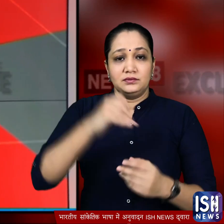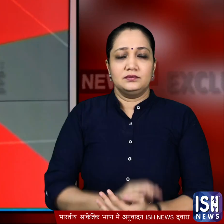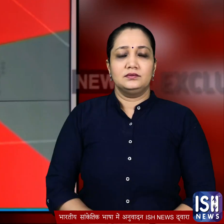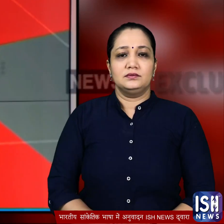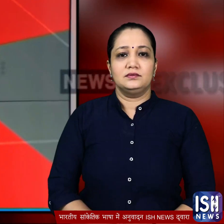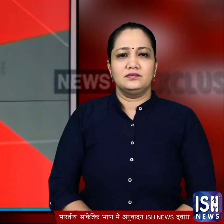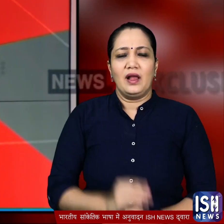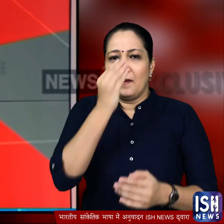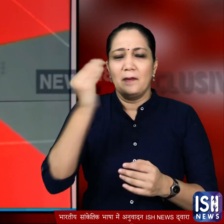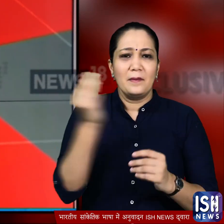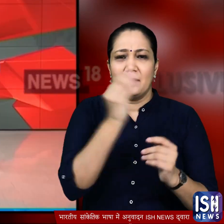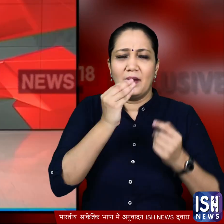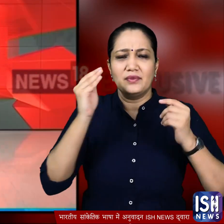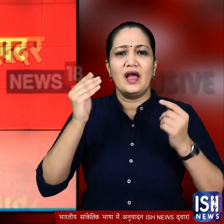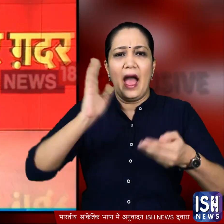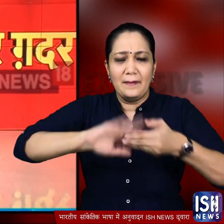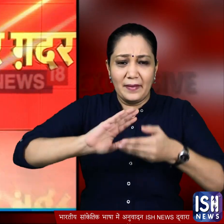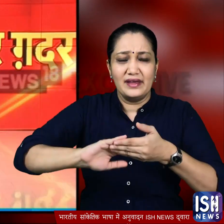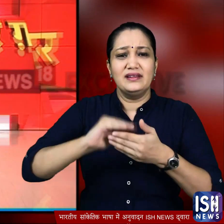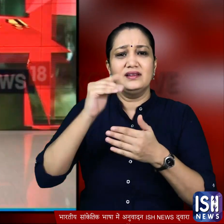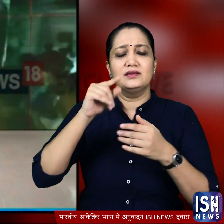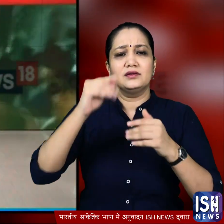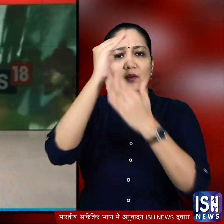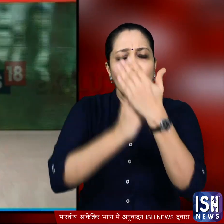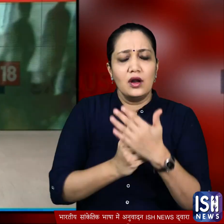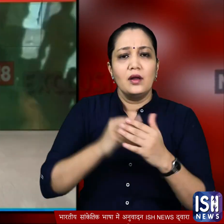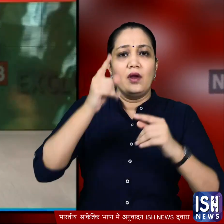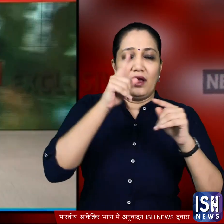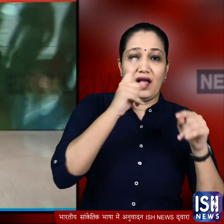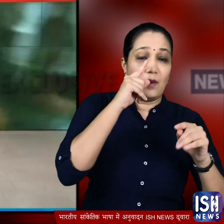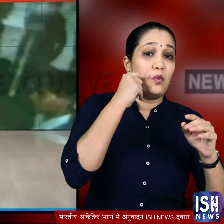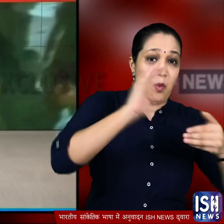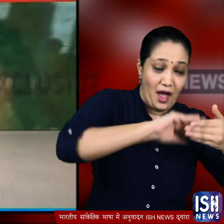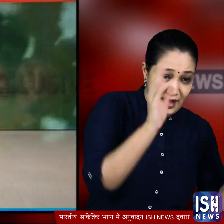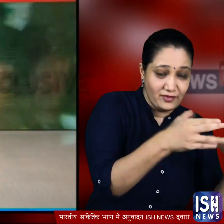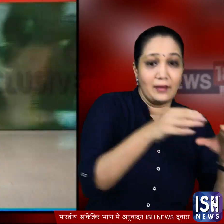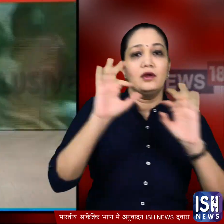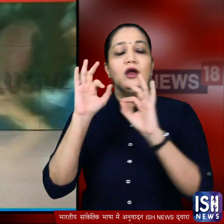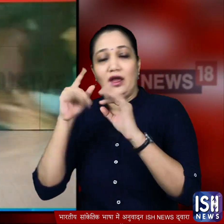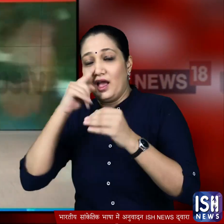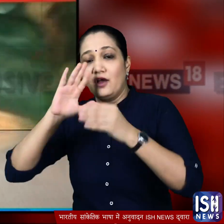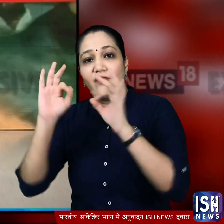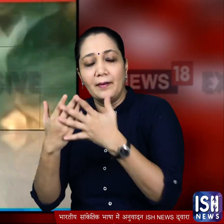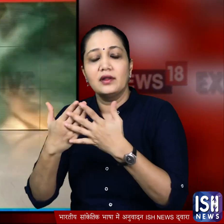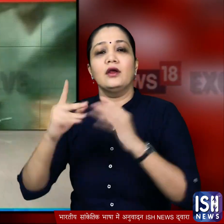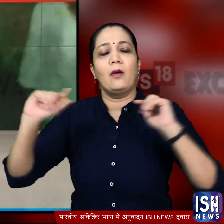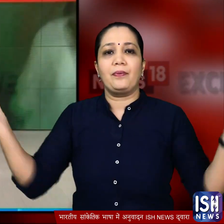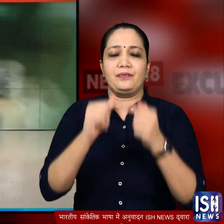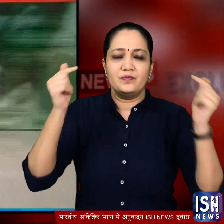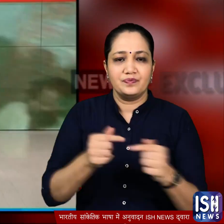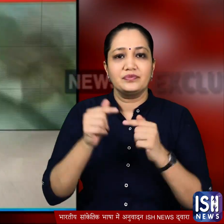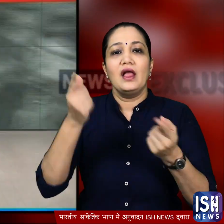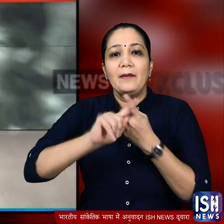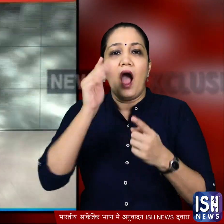वीडियो सामने आया। वहां मामूली बात पर एक शादी समारोह में लड़का और लड़की पक्ष के बीच मारपीट हो गई। बताया गया कि गाना बजाने के मुद्दे